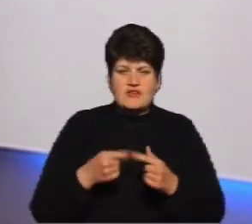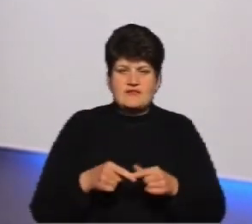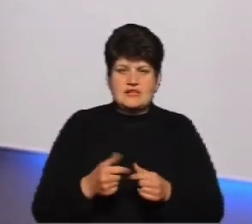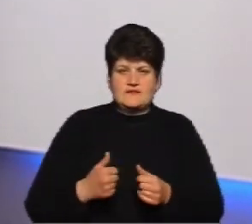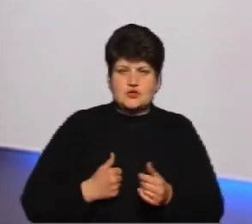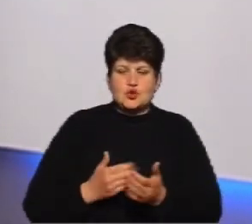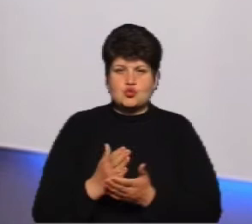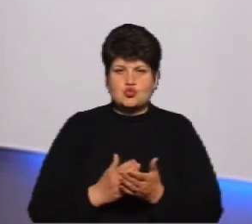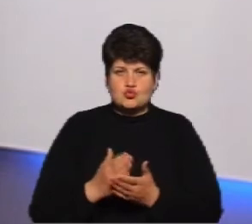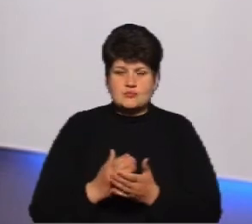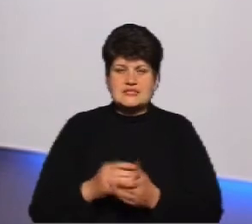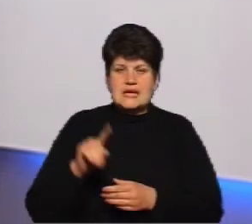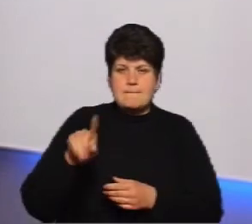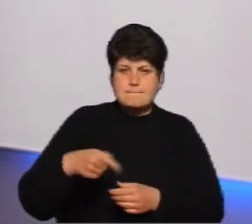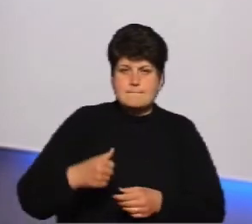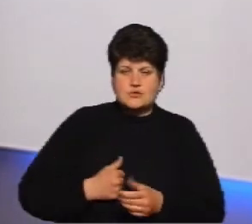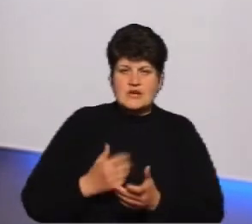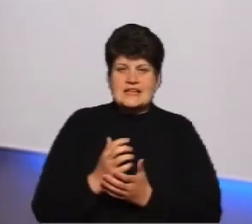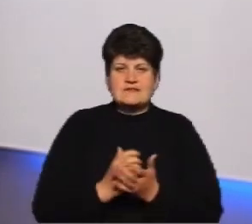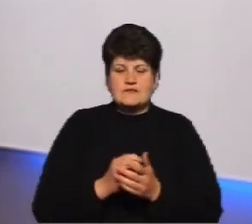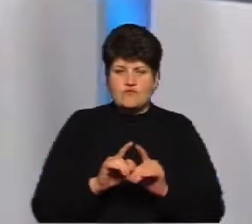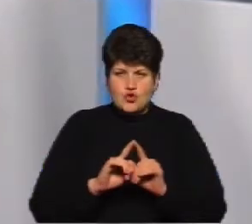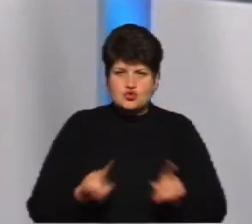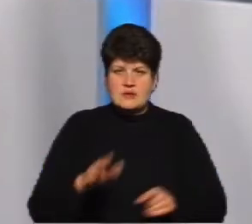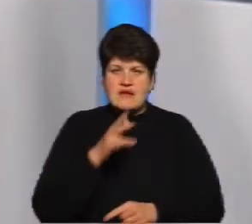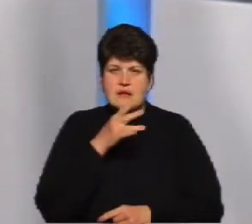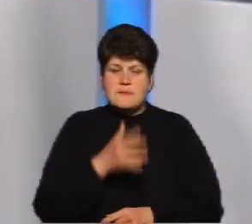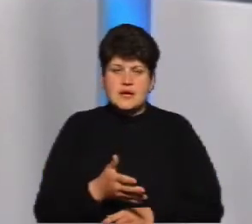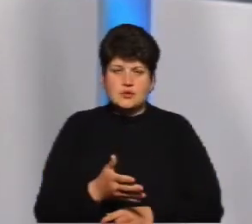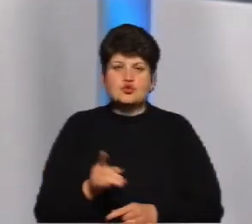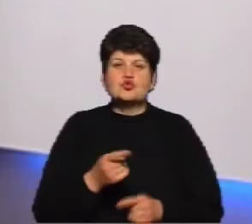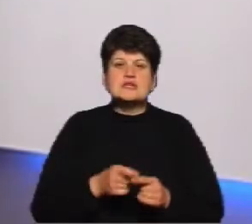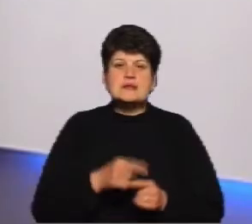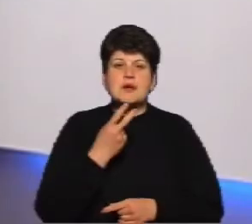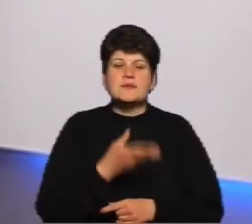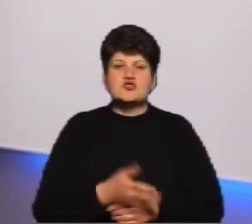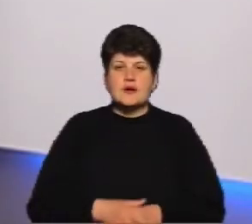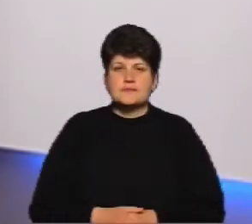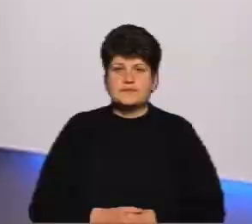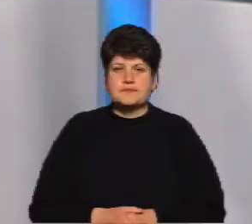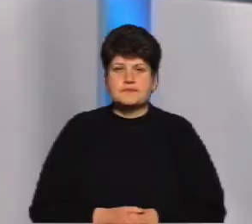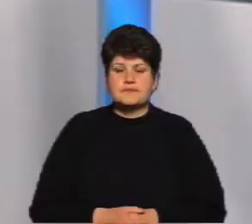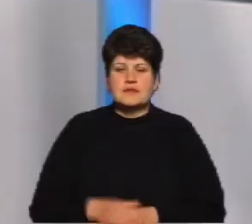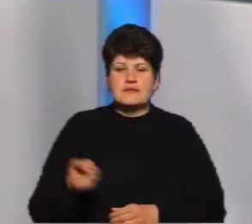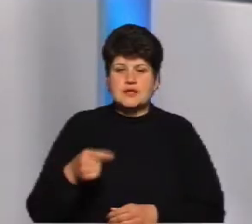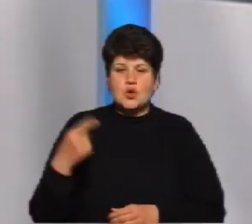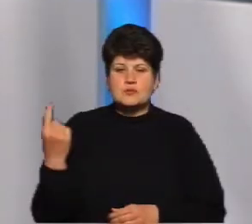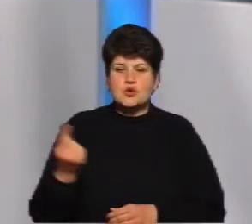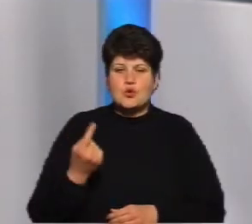призовом резервістів саме в особливий період. Що це передбачає? В Тернопільській області